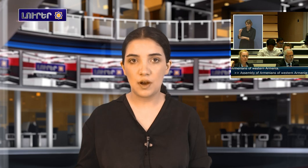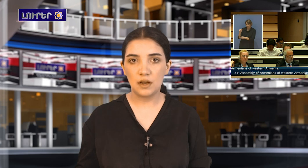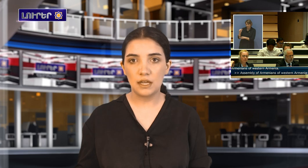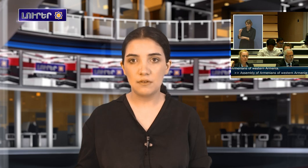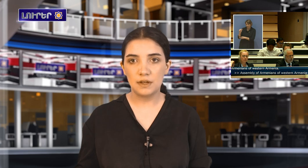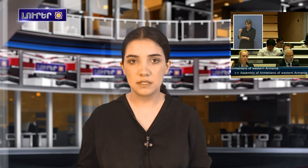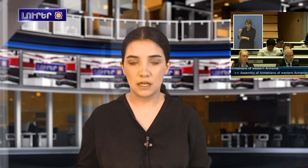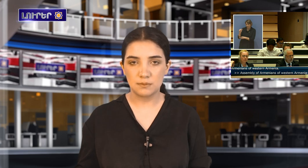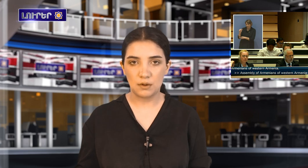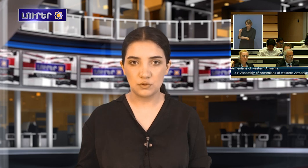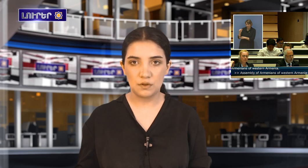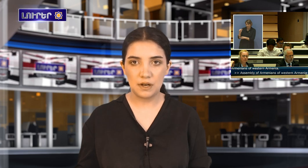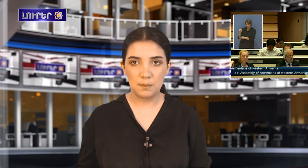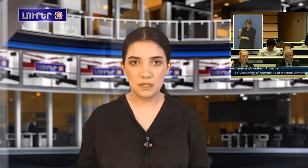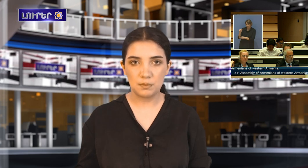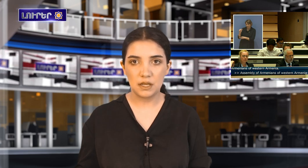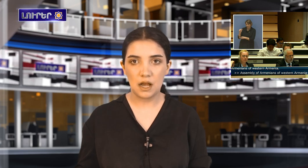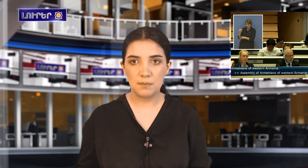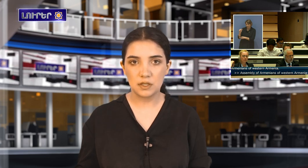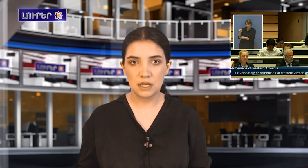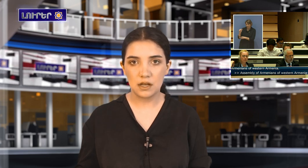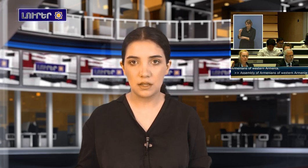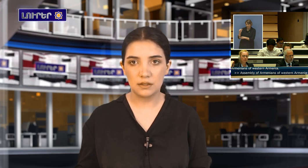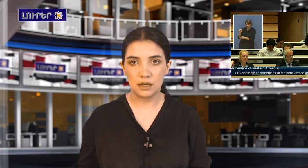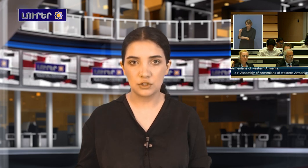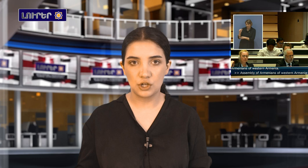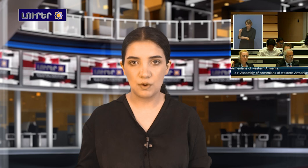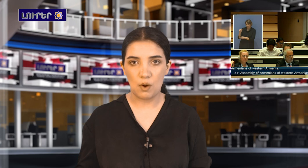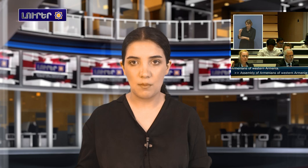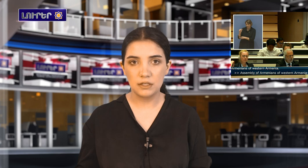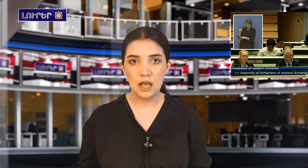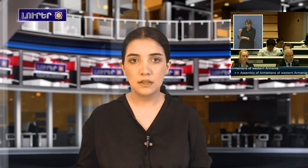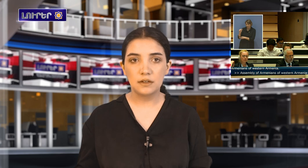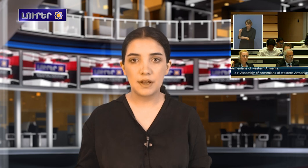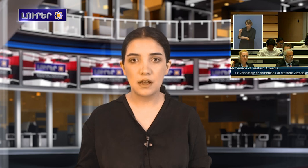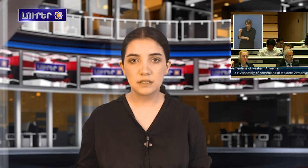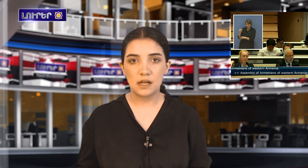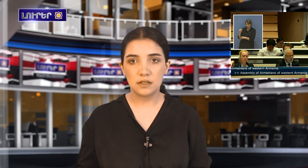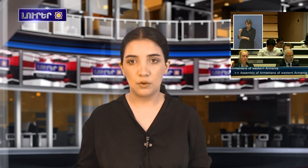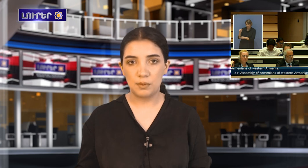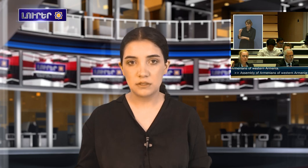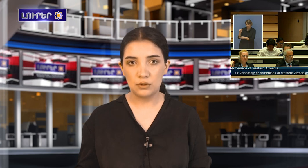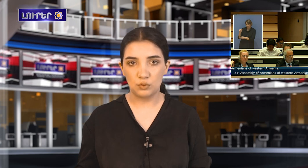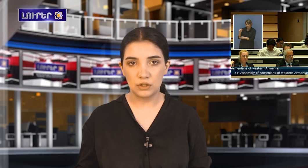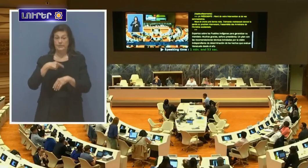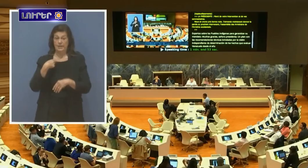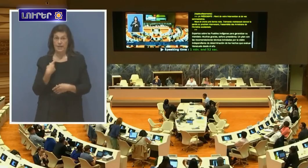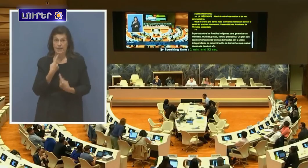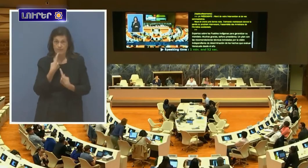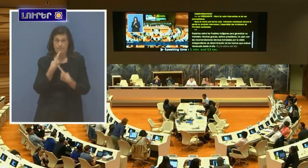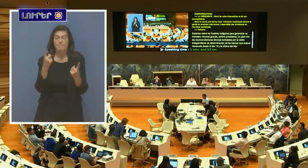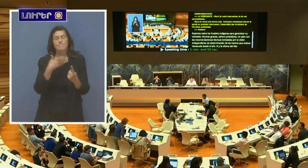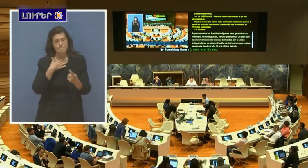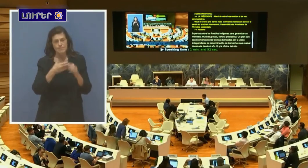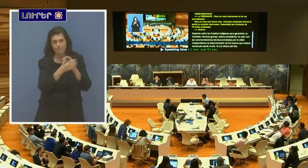1922 թվականէ ի վեր ցեղասպանութիւնը վերապրած բնիքայ փախստականները տեղաշարժվելու համար տրվել է անձը հաստատող փաստաթուղթ,